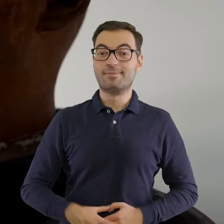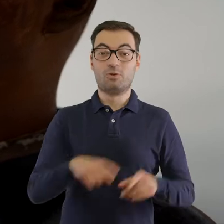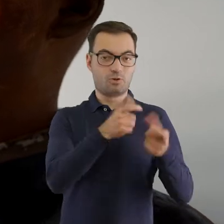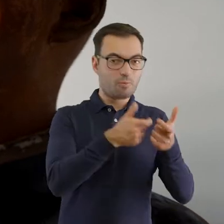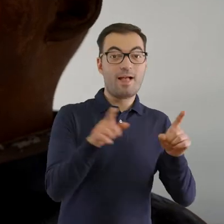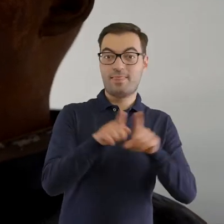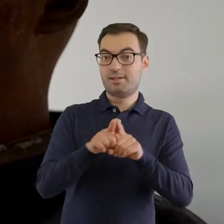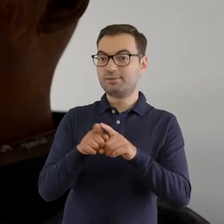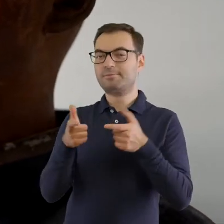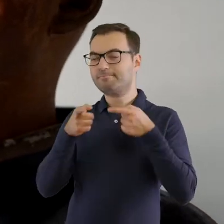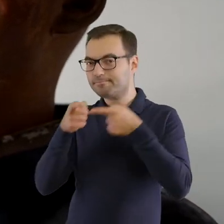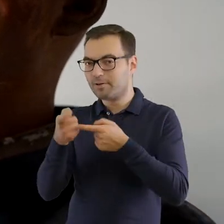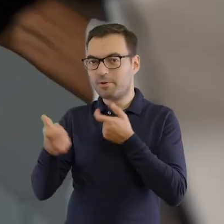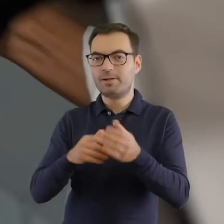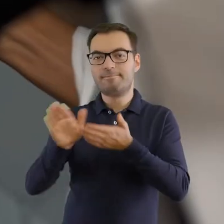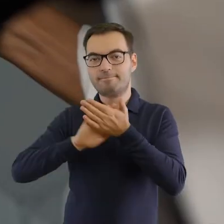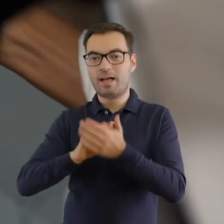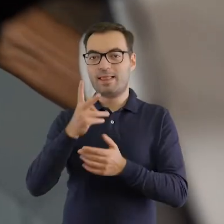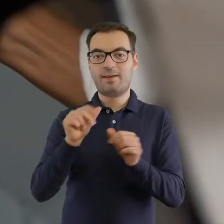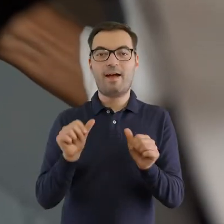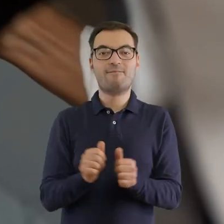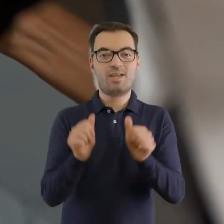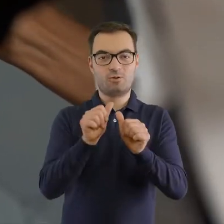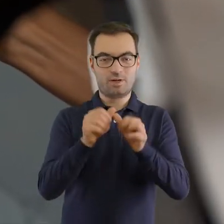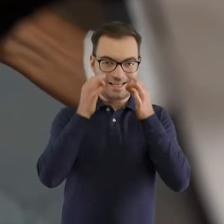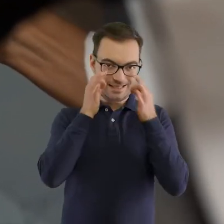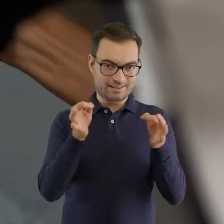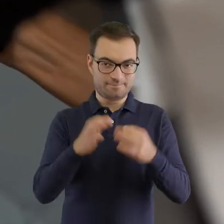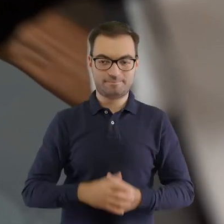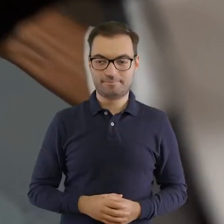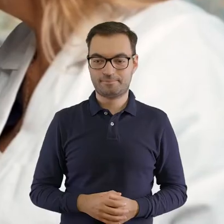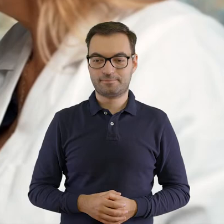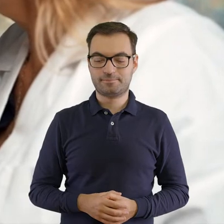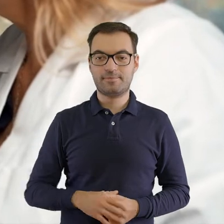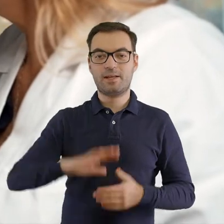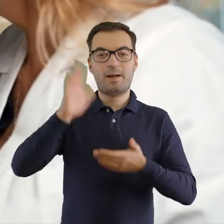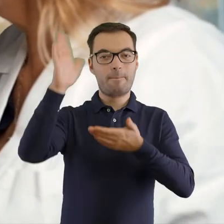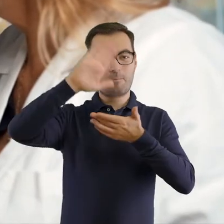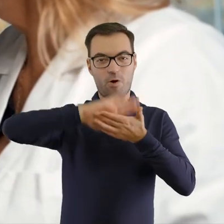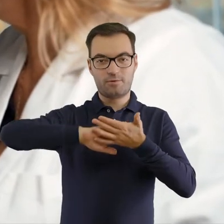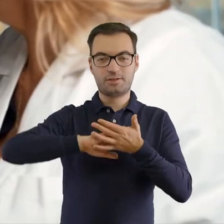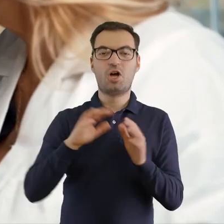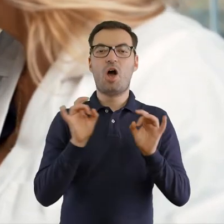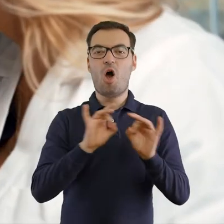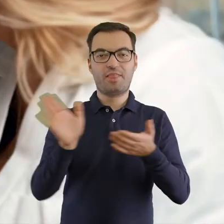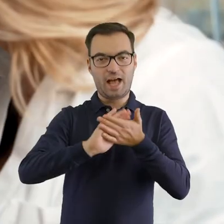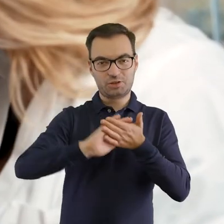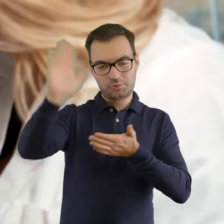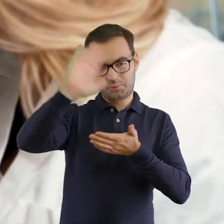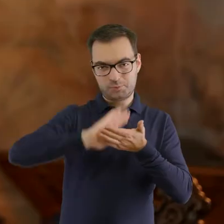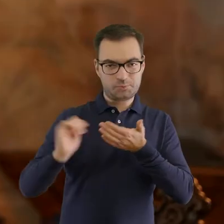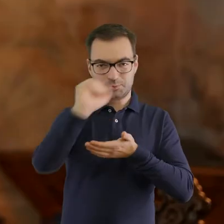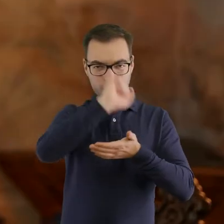Równolegle toczyły się prace konserwatorskie przy dwóch figurach chińskich. Ich powierzchnia została